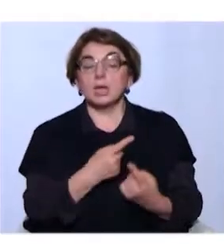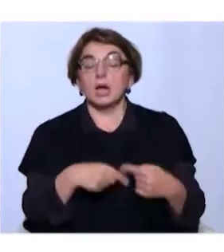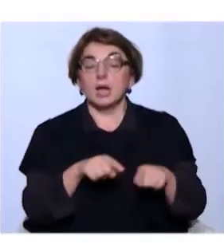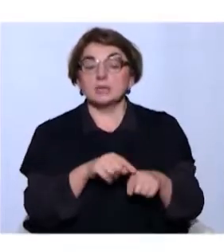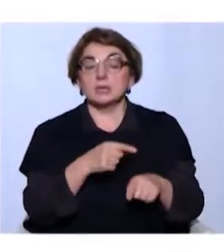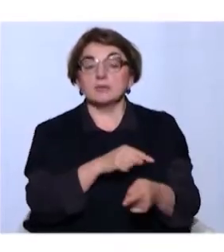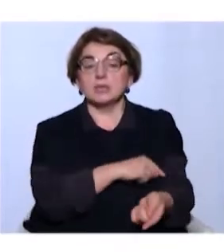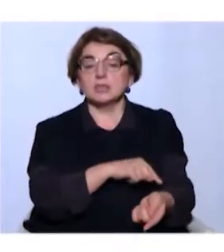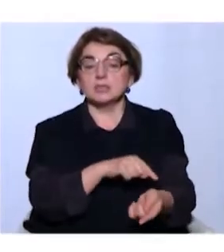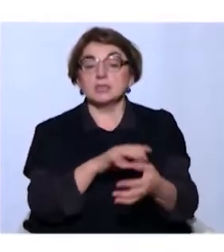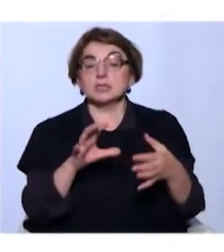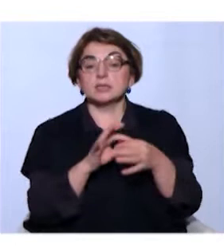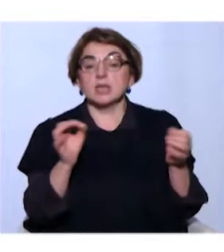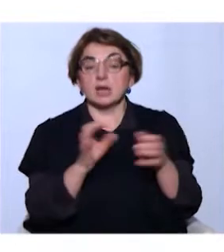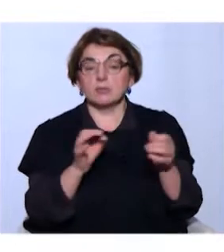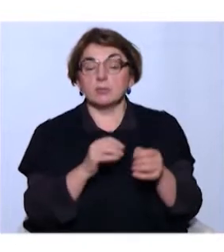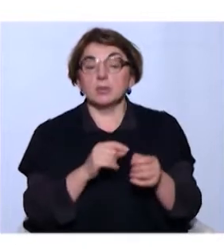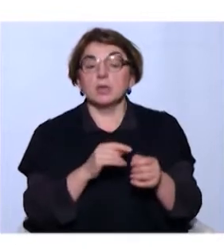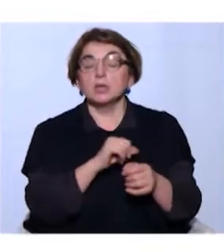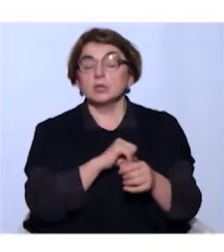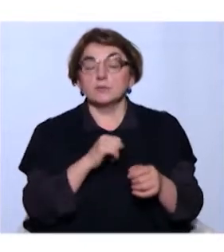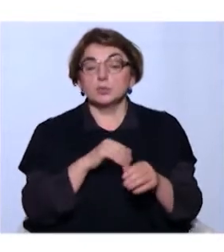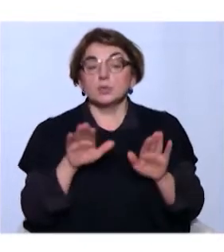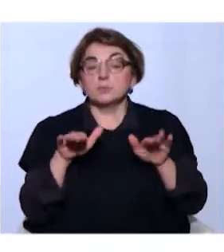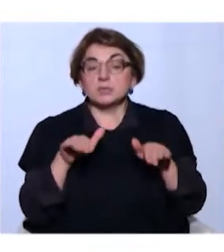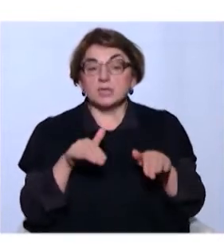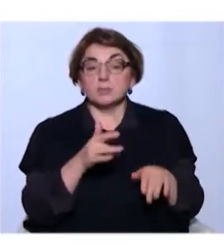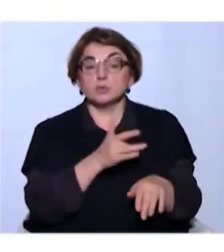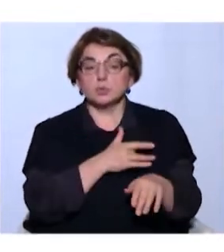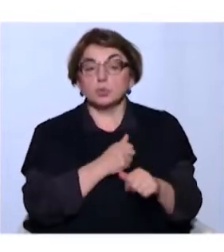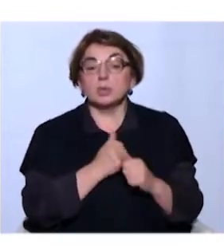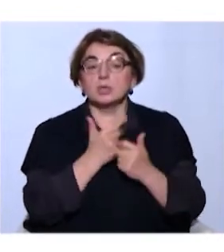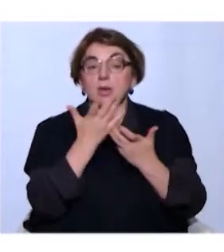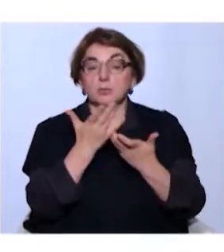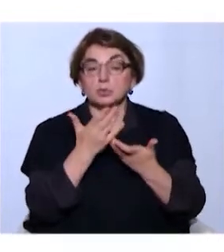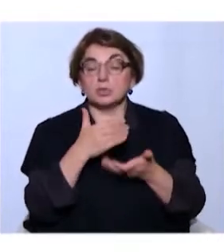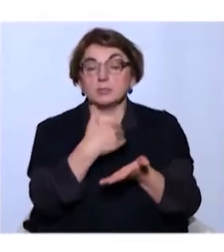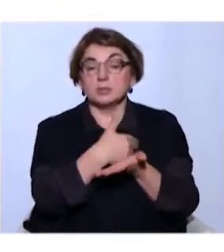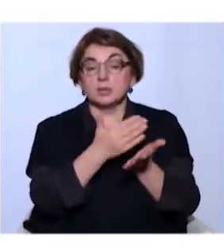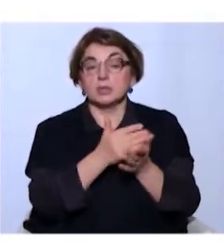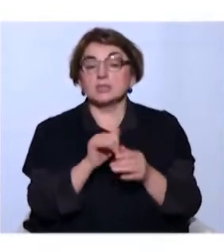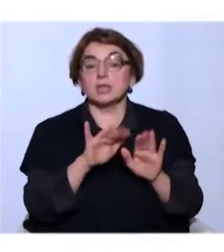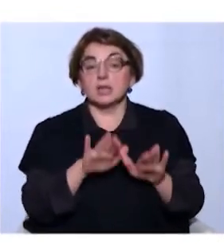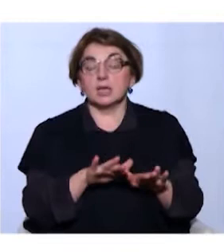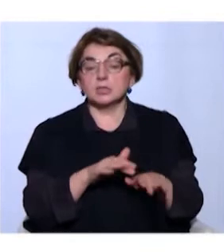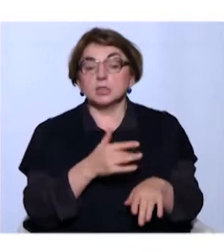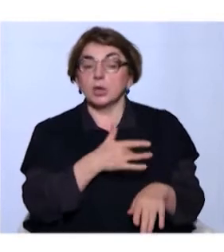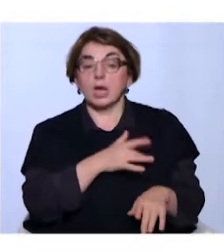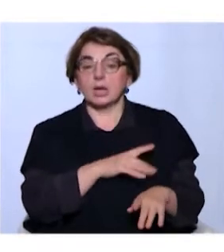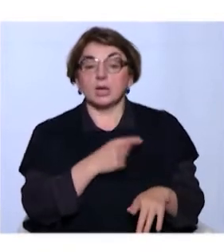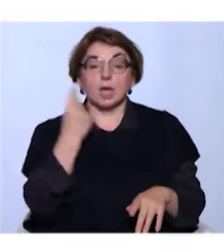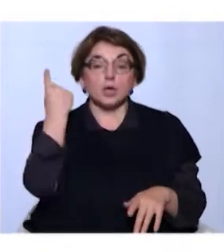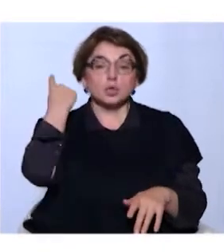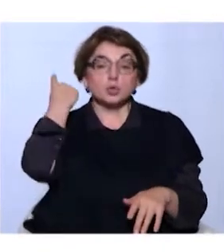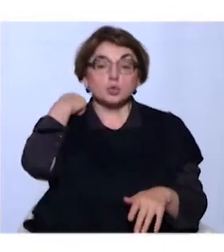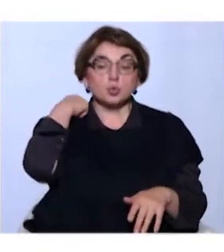სისხლძარღვები. მწერების გული რამდენიმე საკნისაგან შედგება და მდებარეობს ზურგის მხარეს. მასში